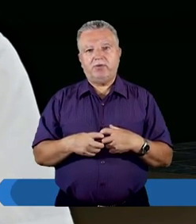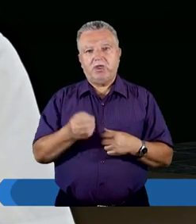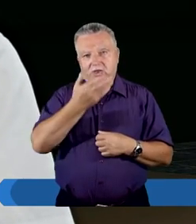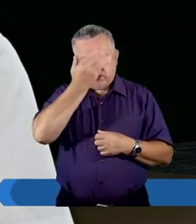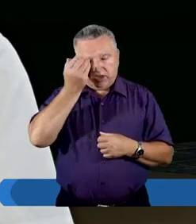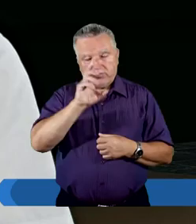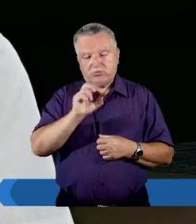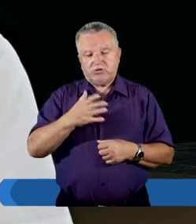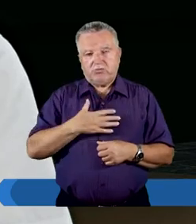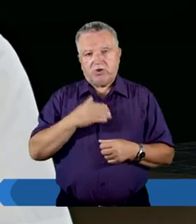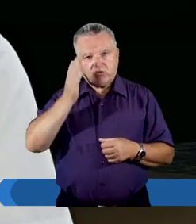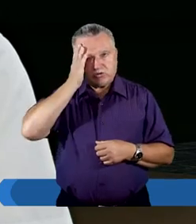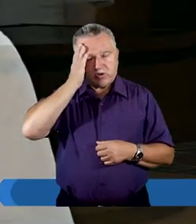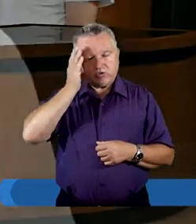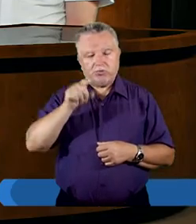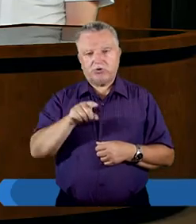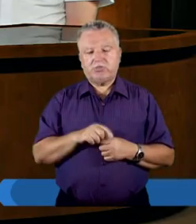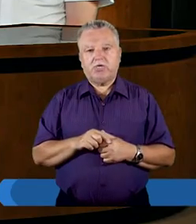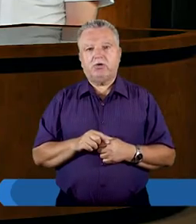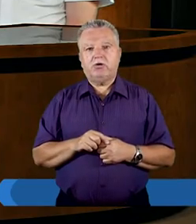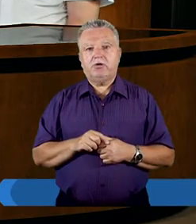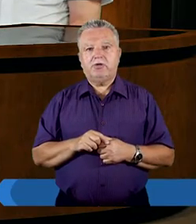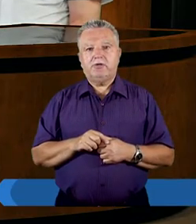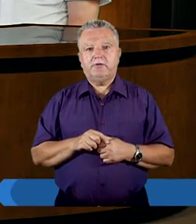miał świadomość tego.